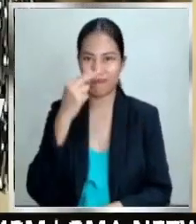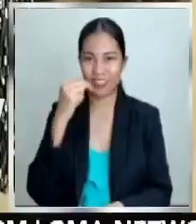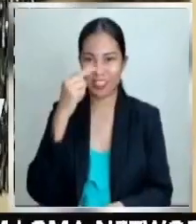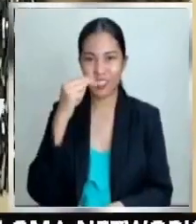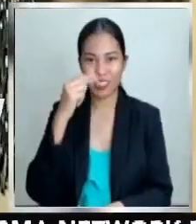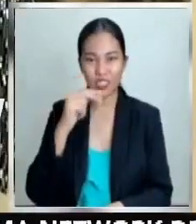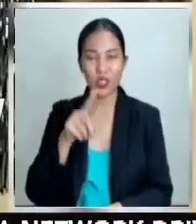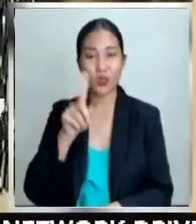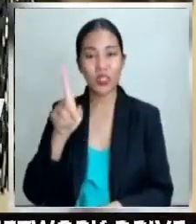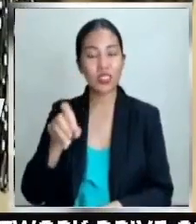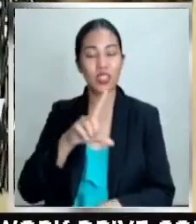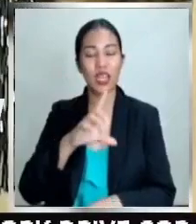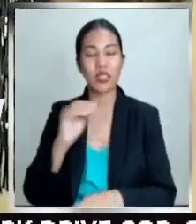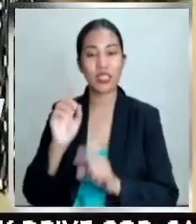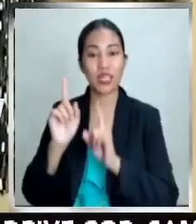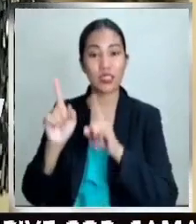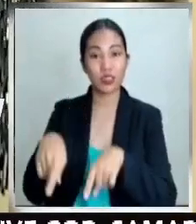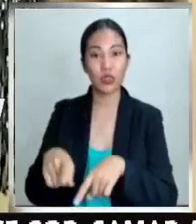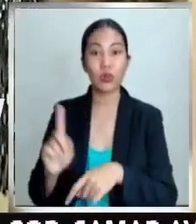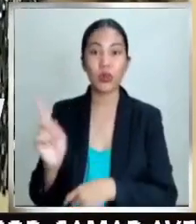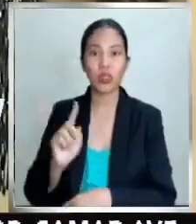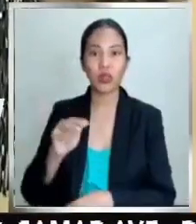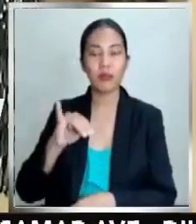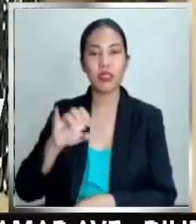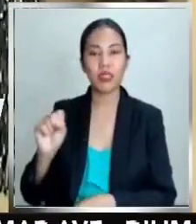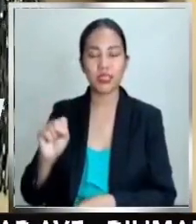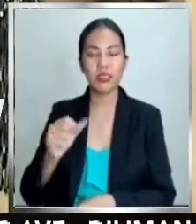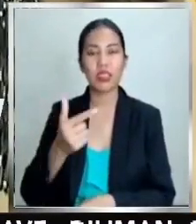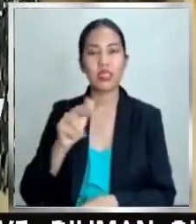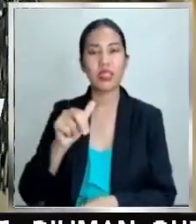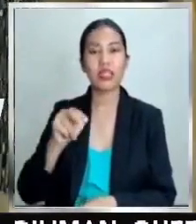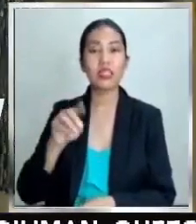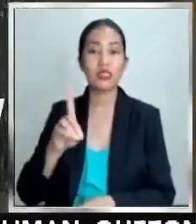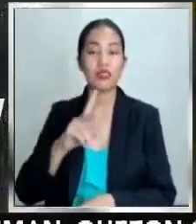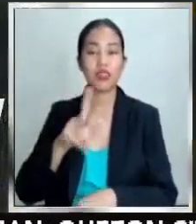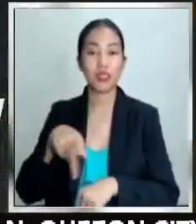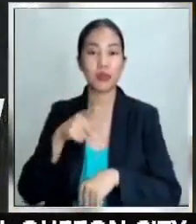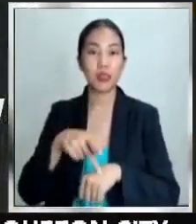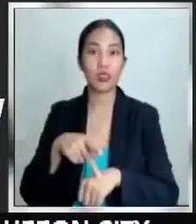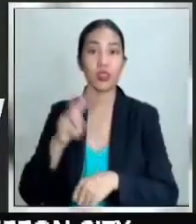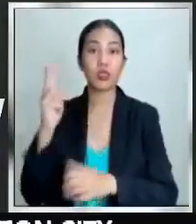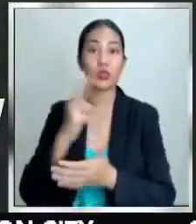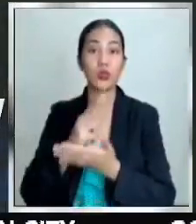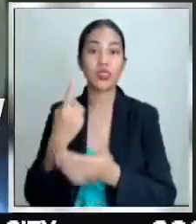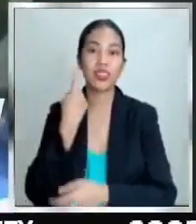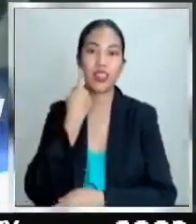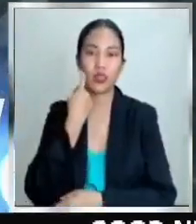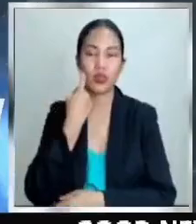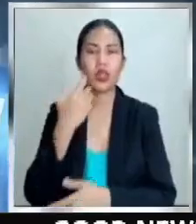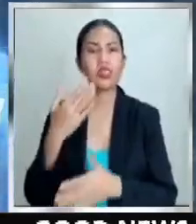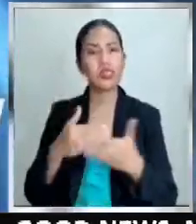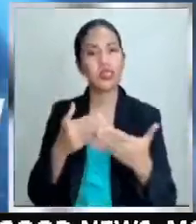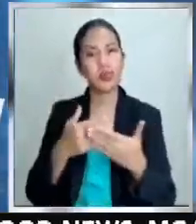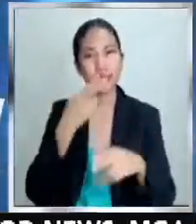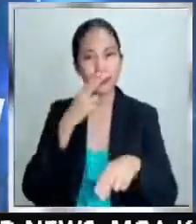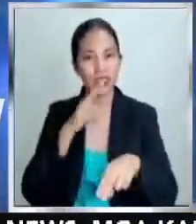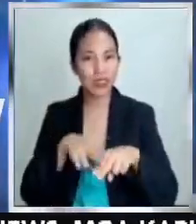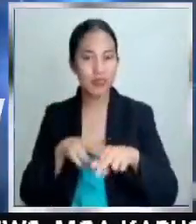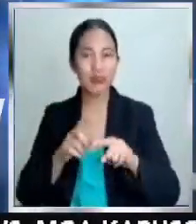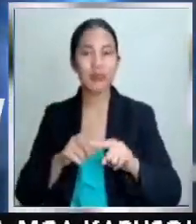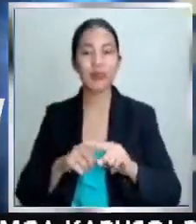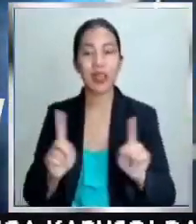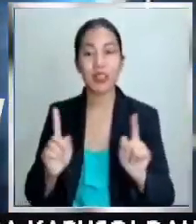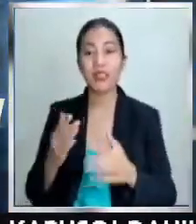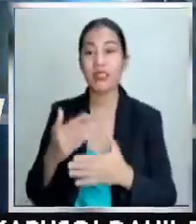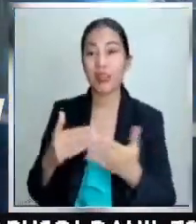ng Miss Grand Philippines Press Presentation 2 linggo na ang nakararaan. Ang iba natawa sa hirit ni Budol. Pero umani rin